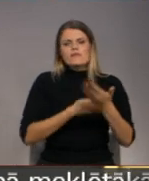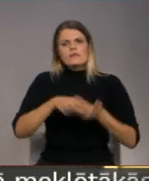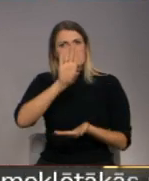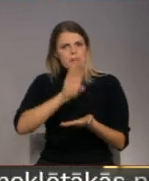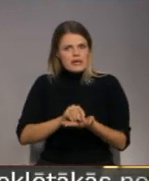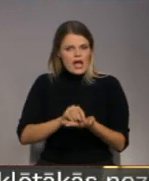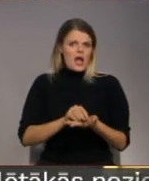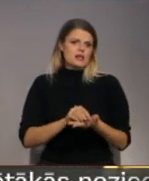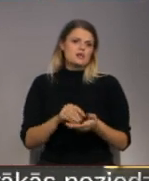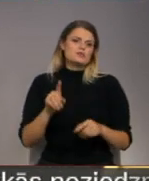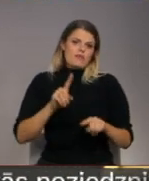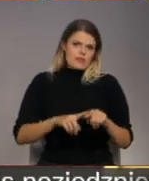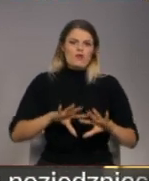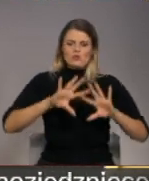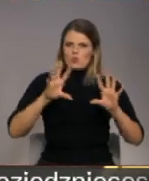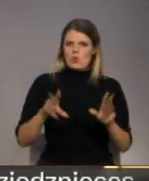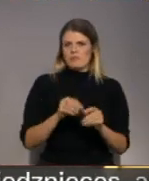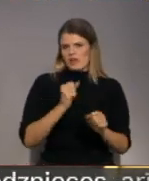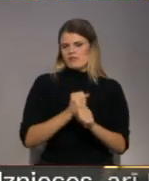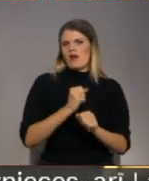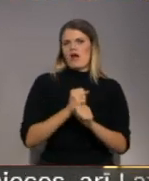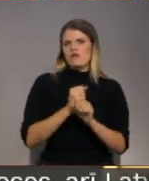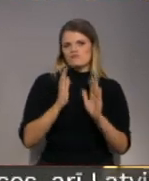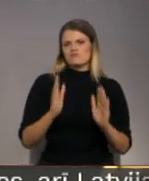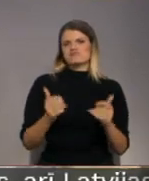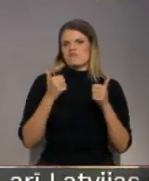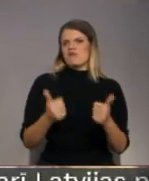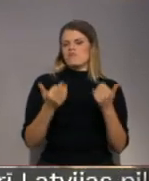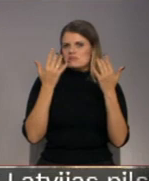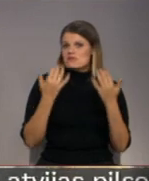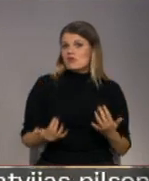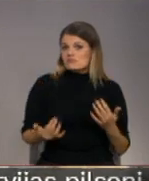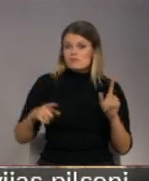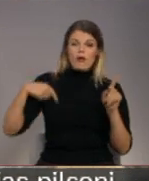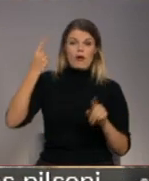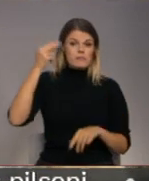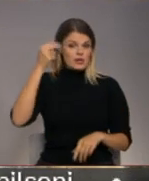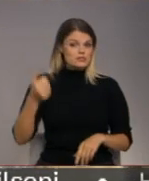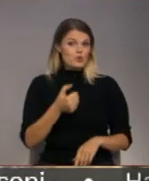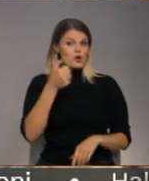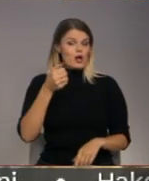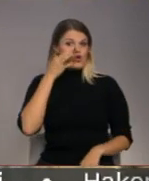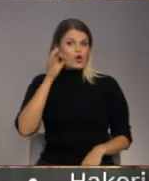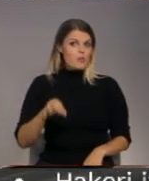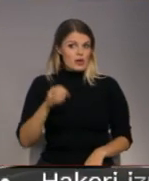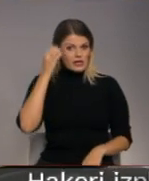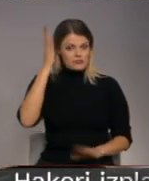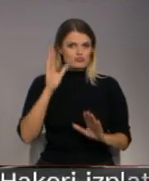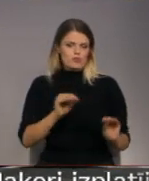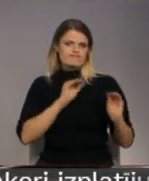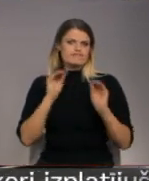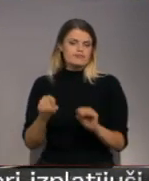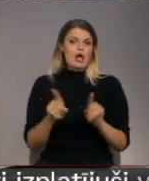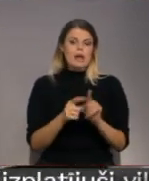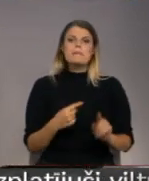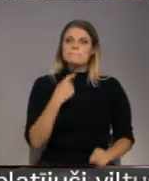pieredzē, un tad tas kopējais darbs nesīs augļus. Nākamajā mācību gadā kompetenču izglītība tiks ieviest arī